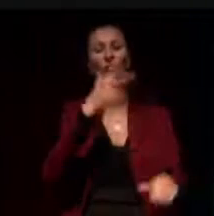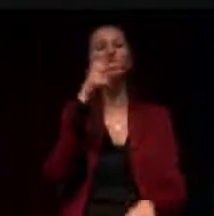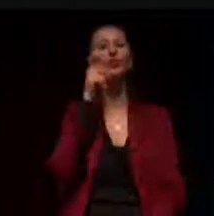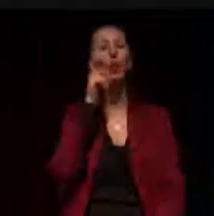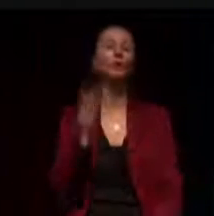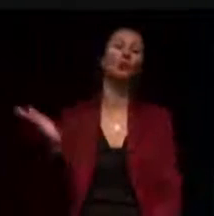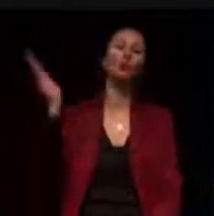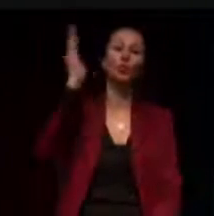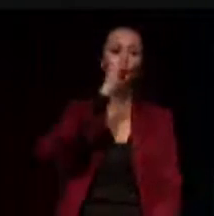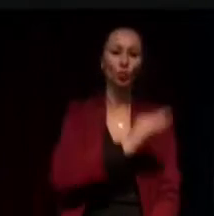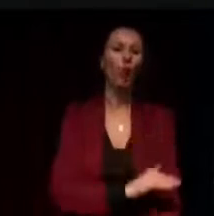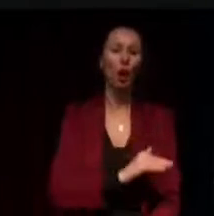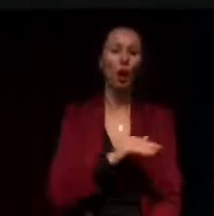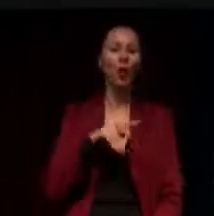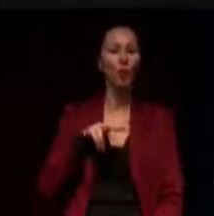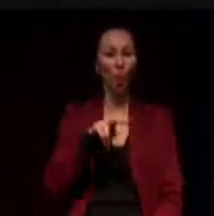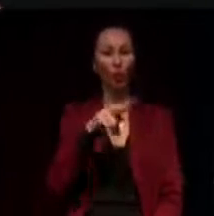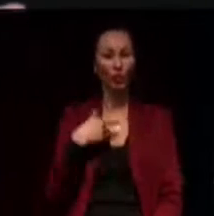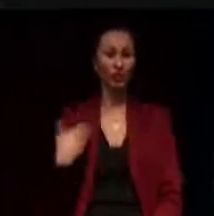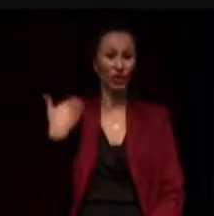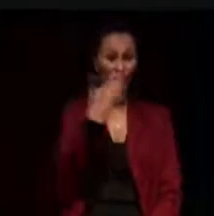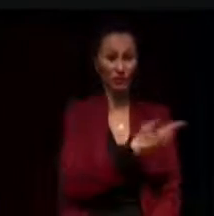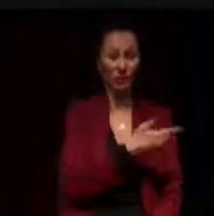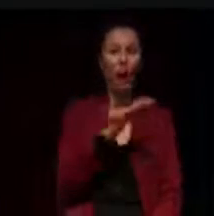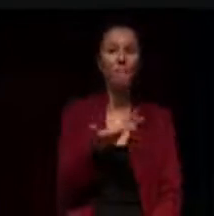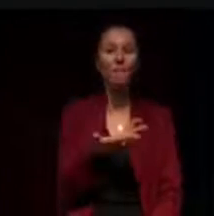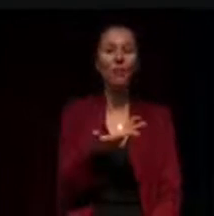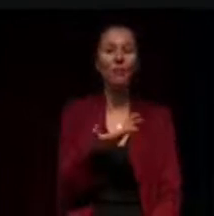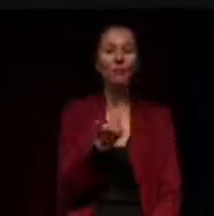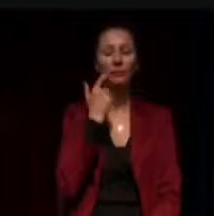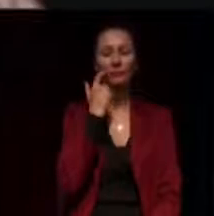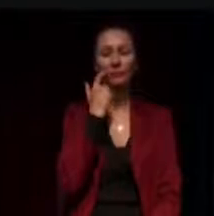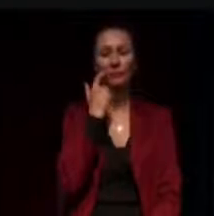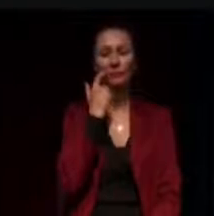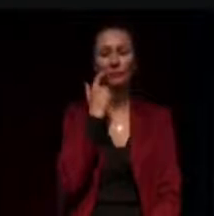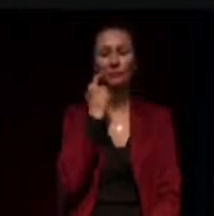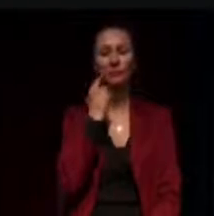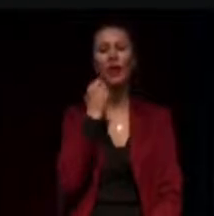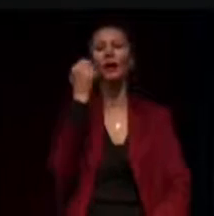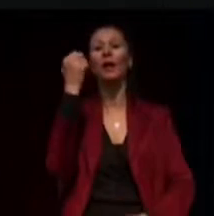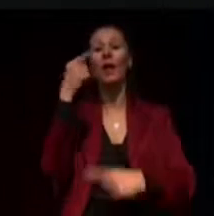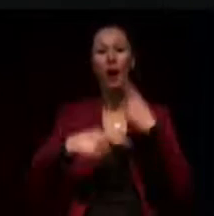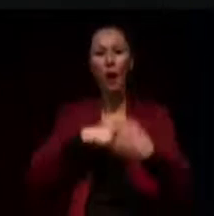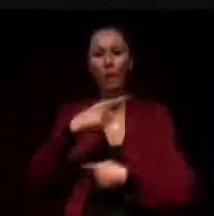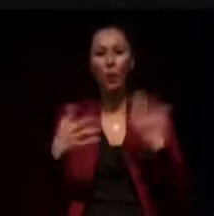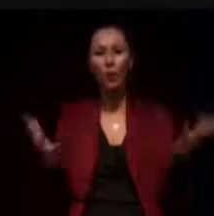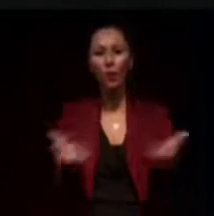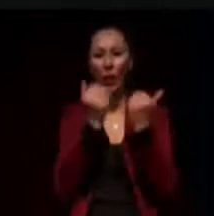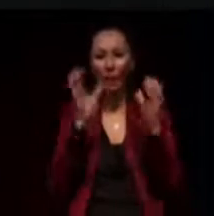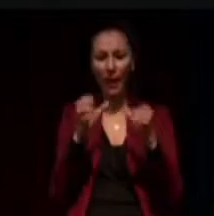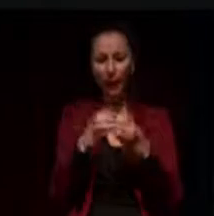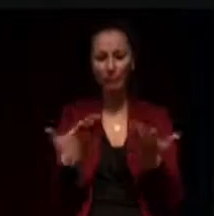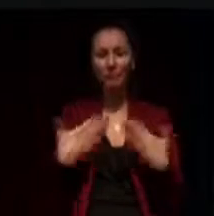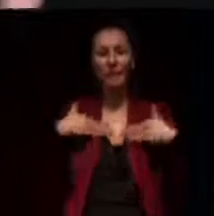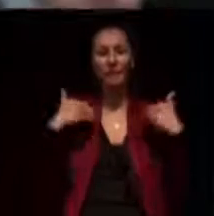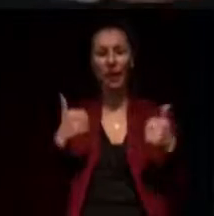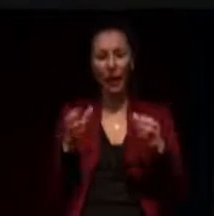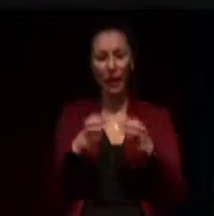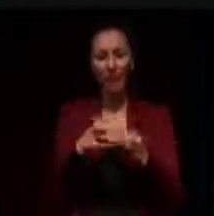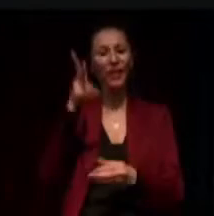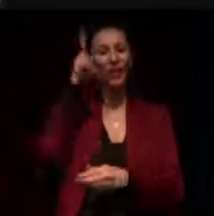sonra yola çıktım neredeyse. Ama işte arama kurtarma ekipleri, sağlık